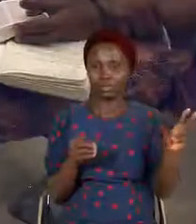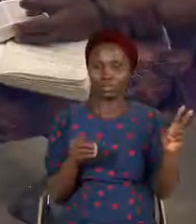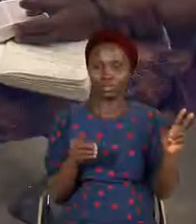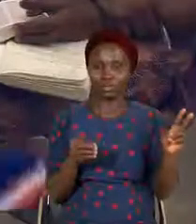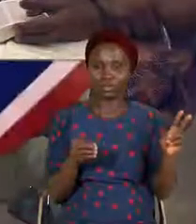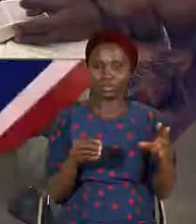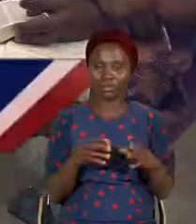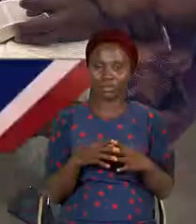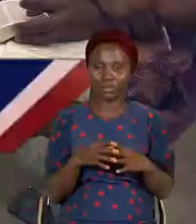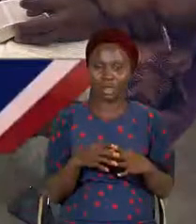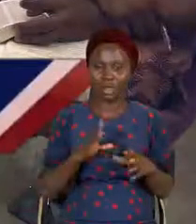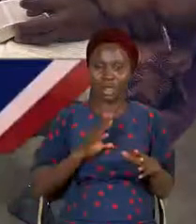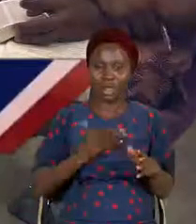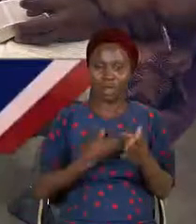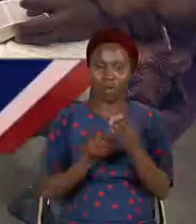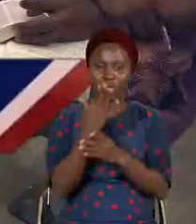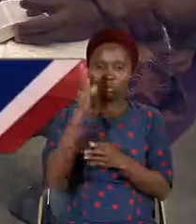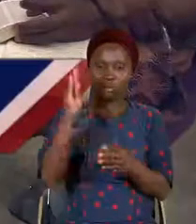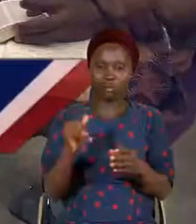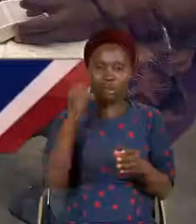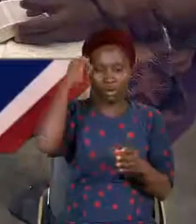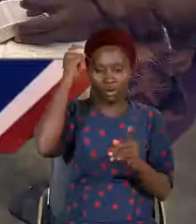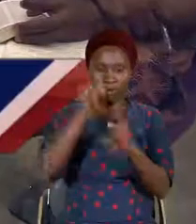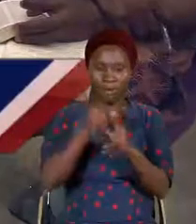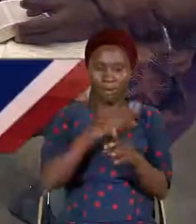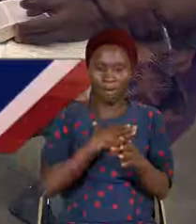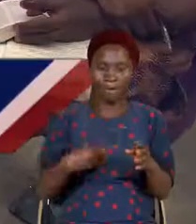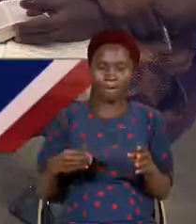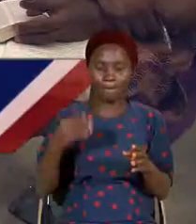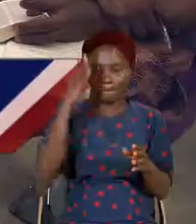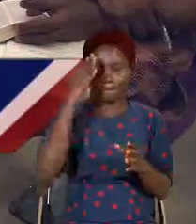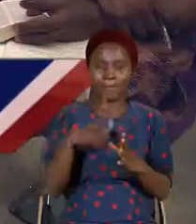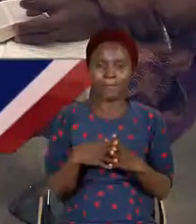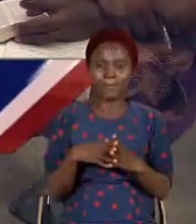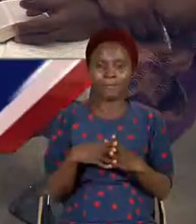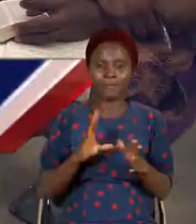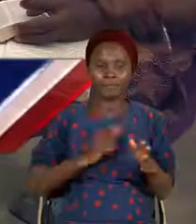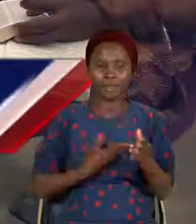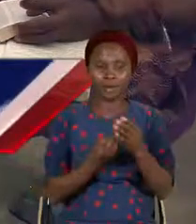élément, notre croissance par sa parole et sa connaissance.